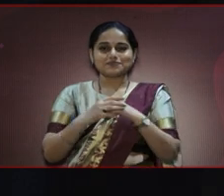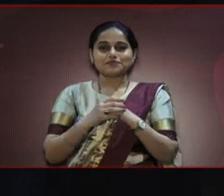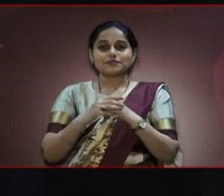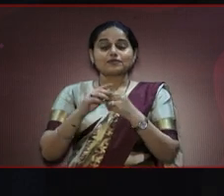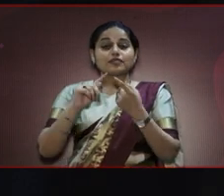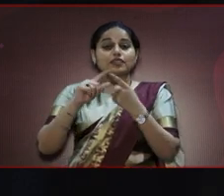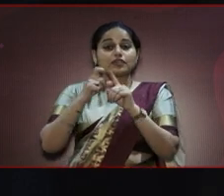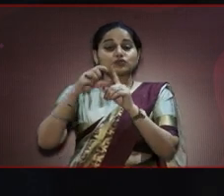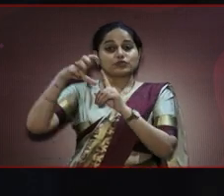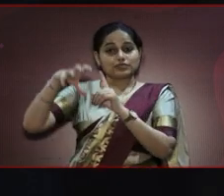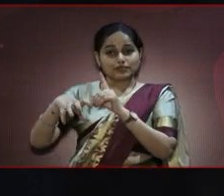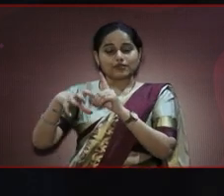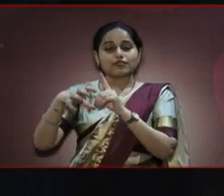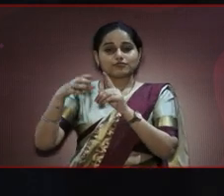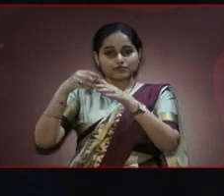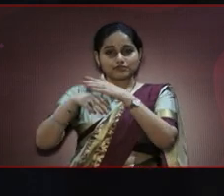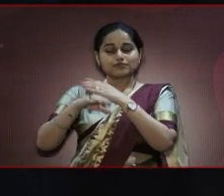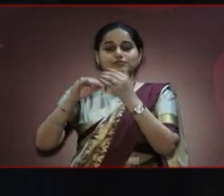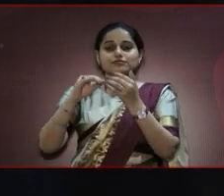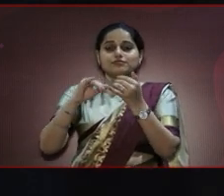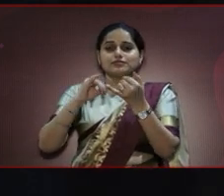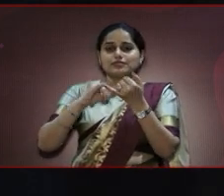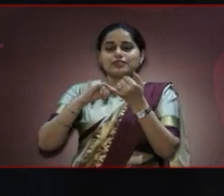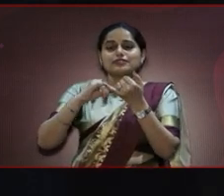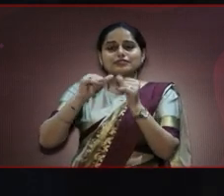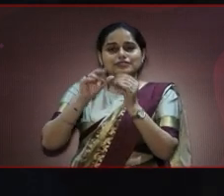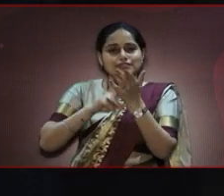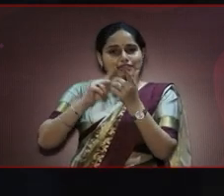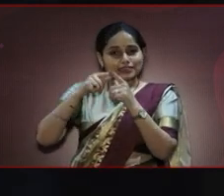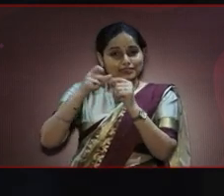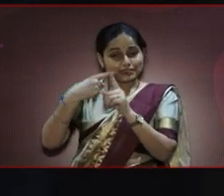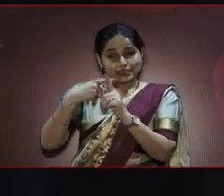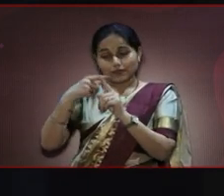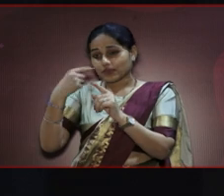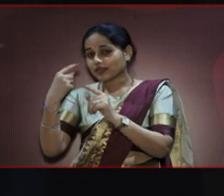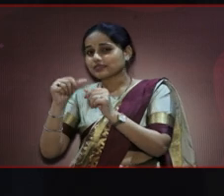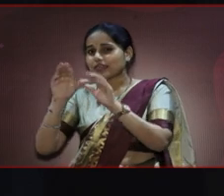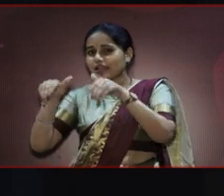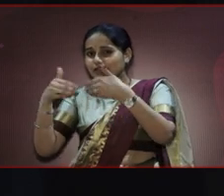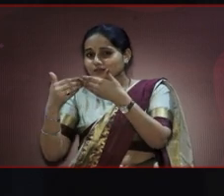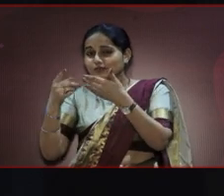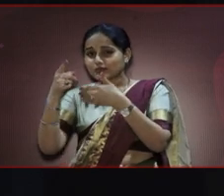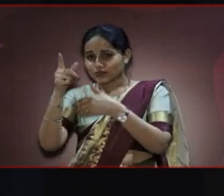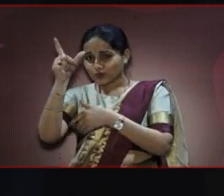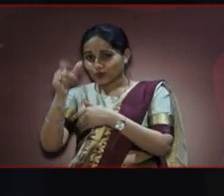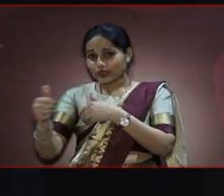सचिव श्री संजय कुमार जी, अमेजोन के वाइस प्रेसिडेंट श्री सौरभ श्रीवास्तव